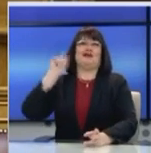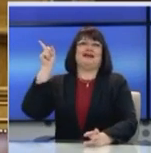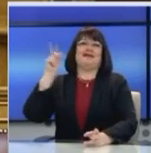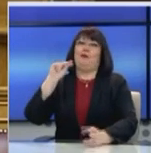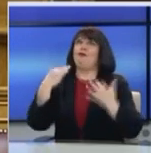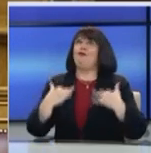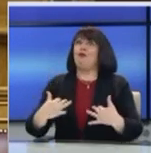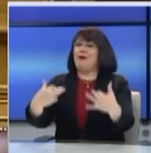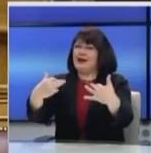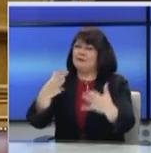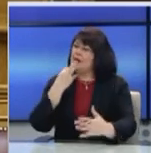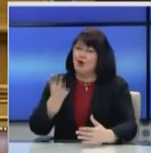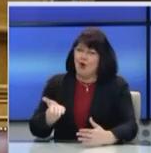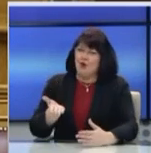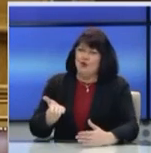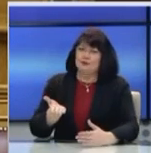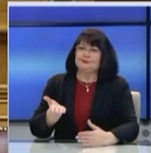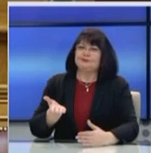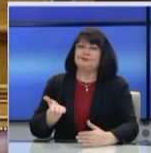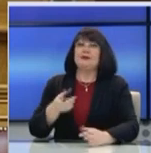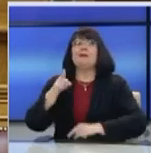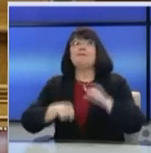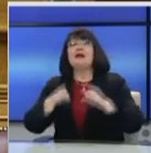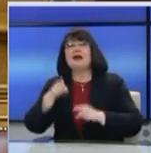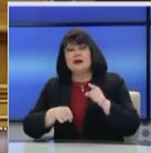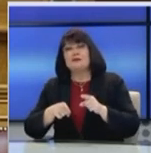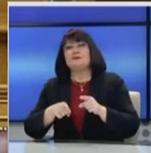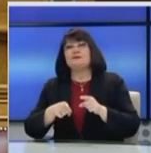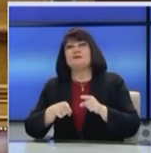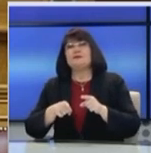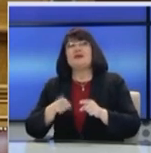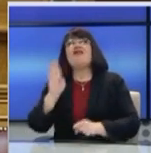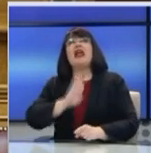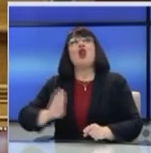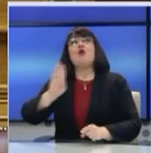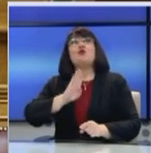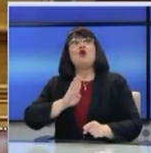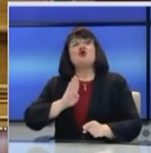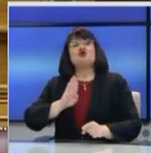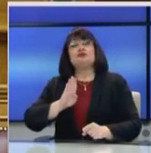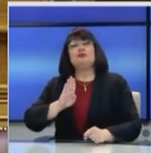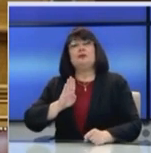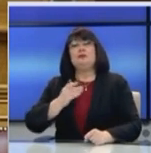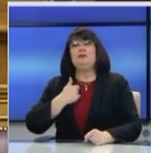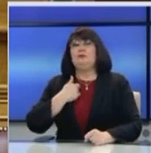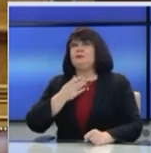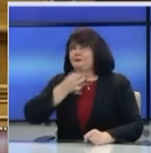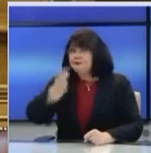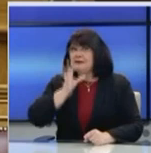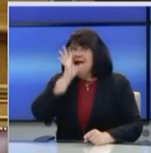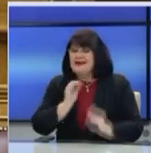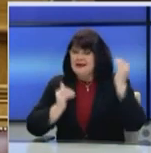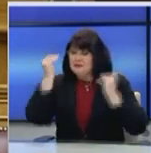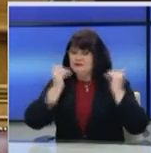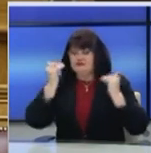την Βουλή, διότι σε πείσμα όσων ισχυρίστηκε ο κύριος Βελόπουλος, η αλήθεια δεν επιδέχεται